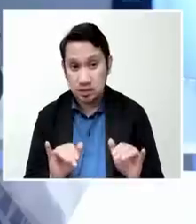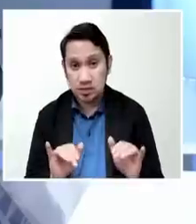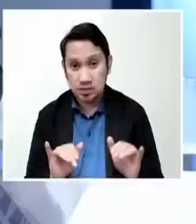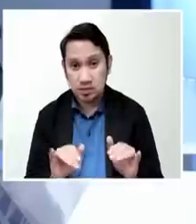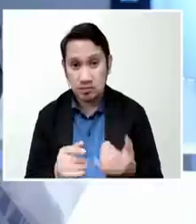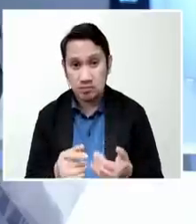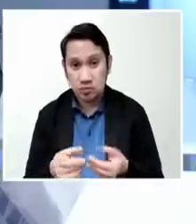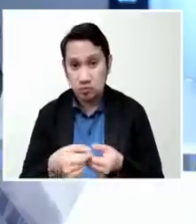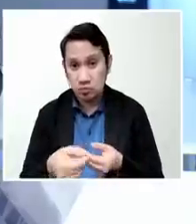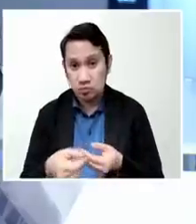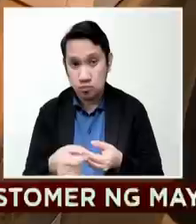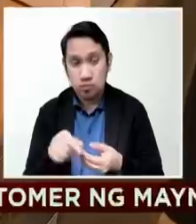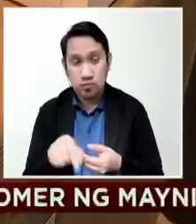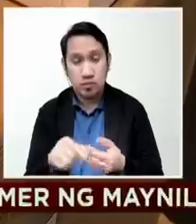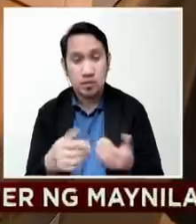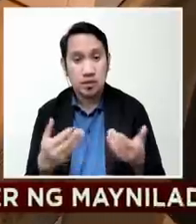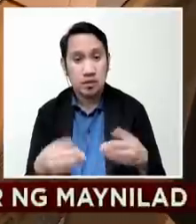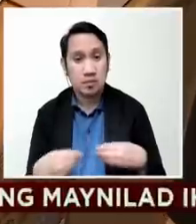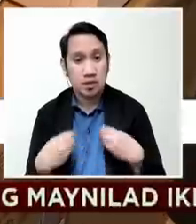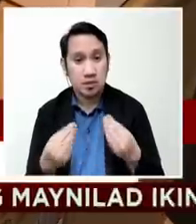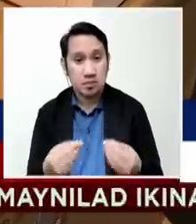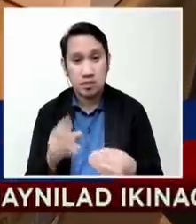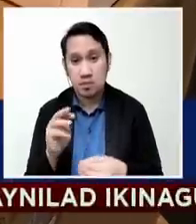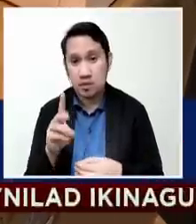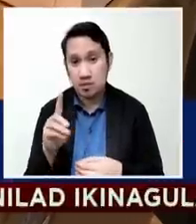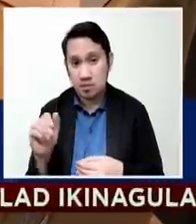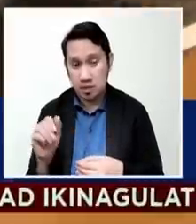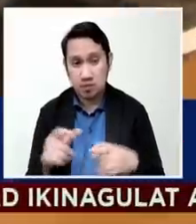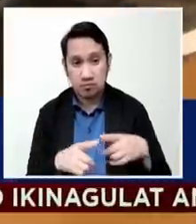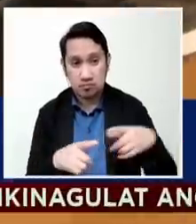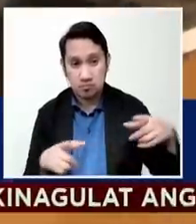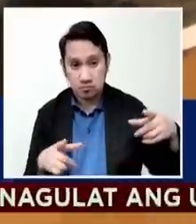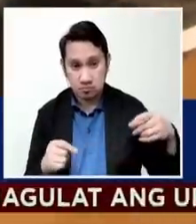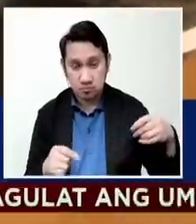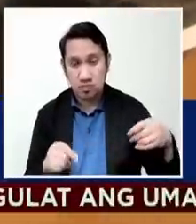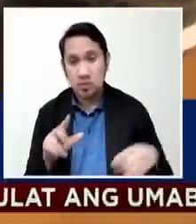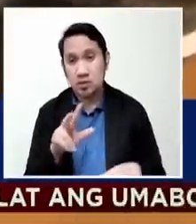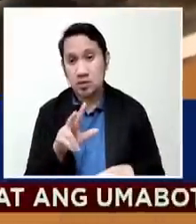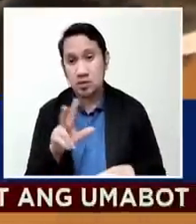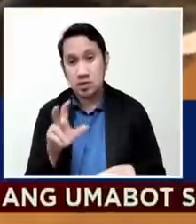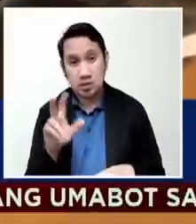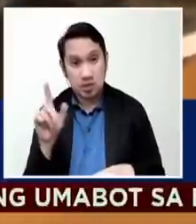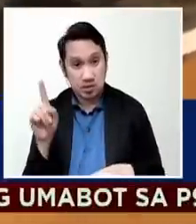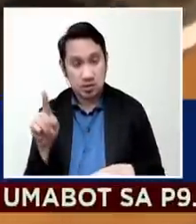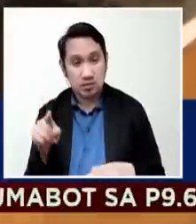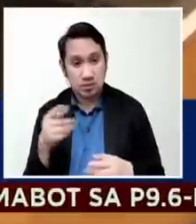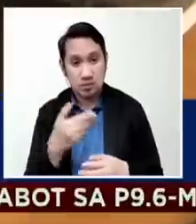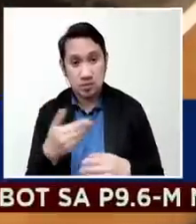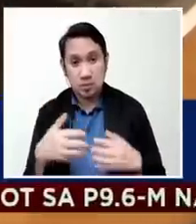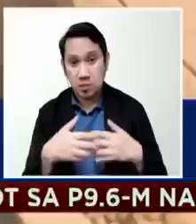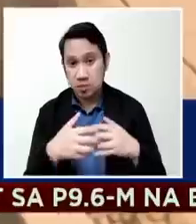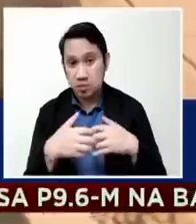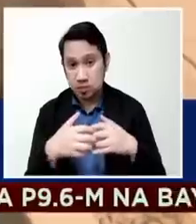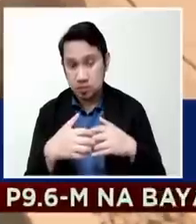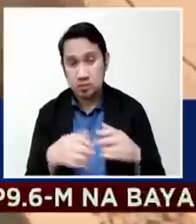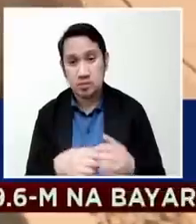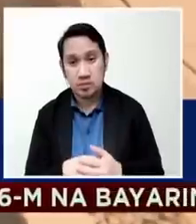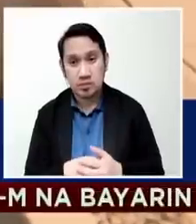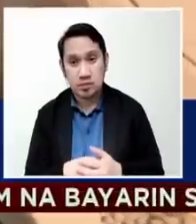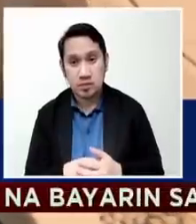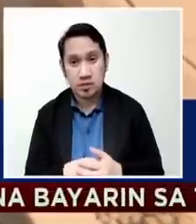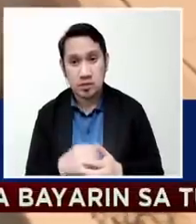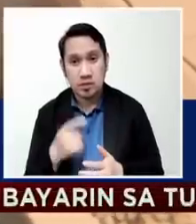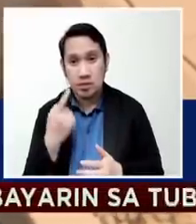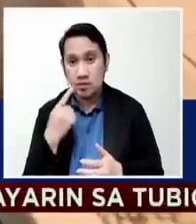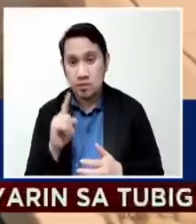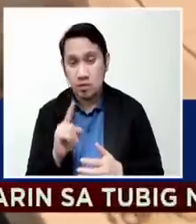taon. Nakapagbigay na ang MMDA ng 30 handheld ticketing devices sa 5 LGU para sa pilot run